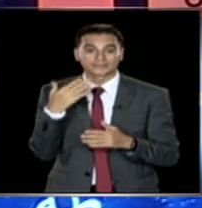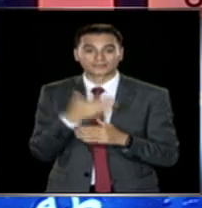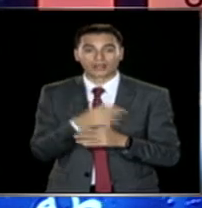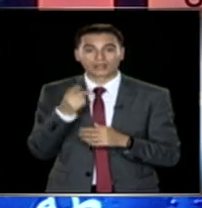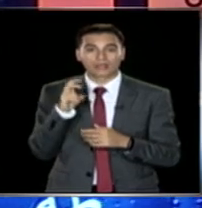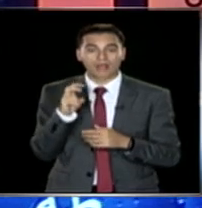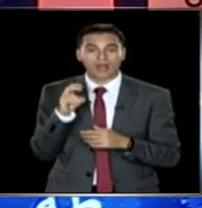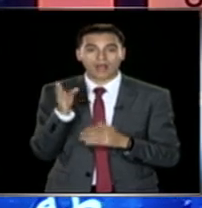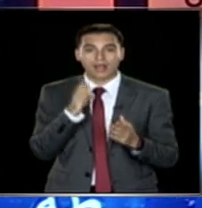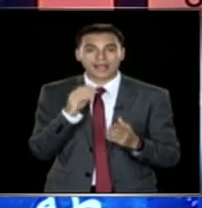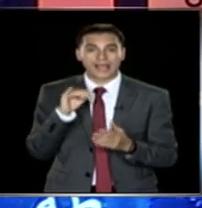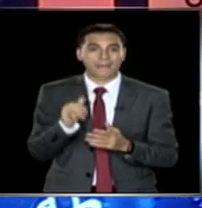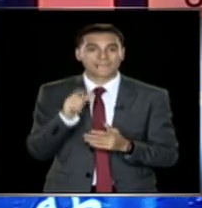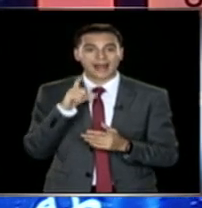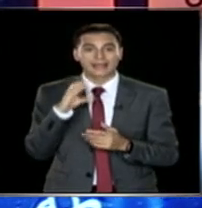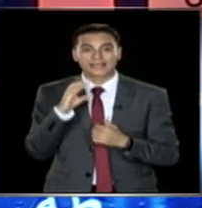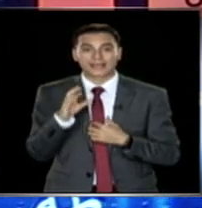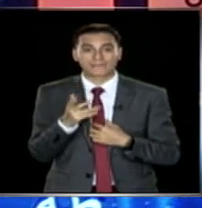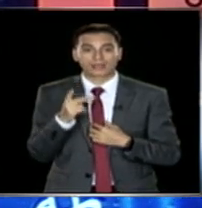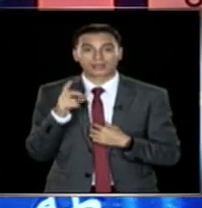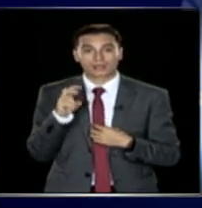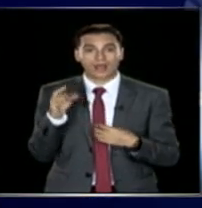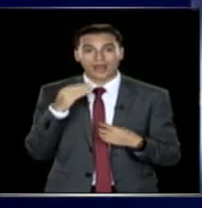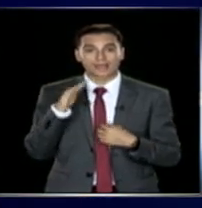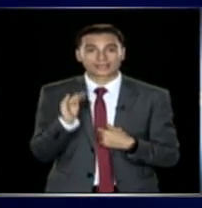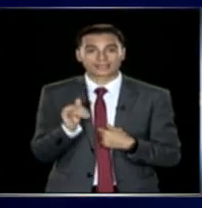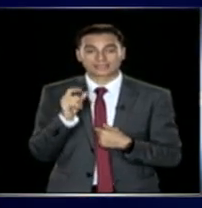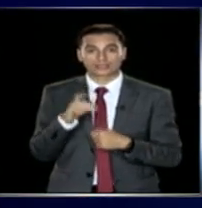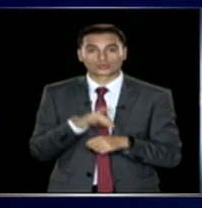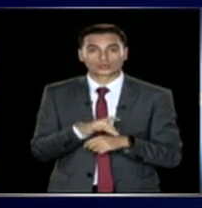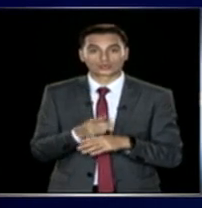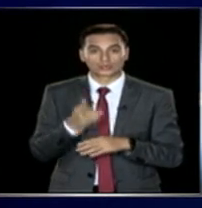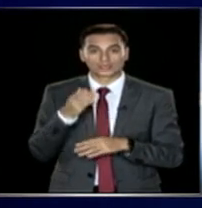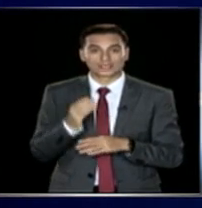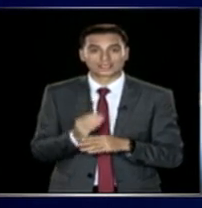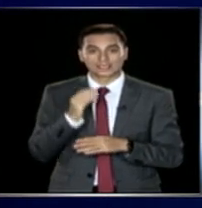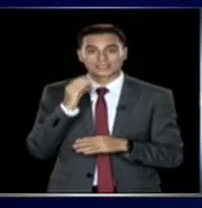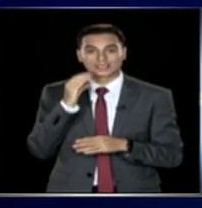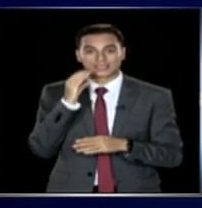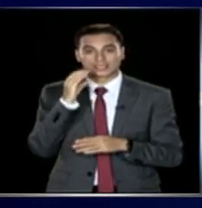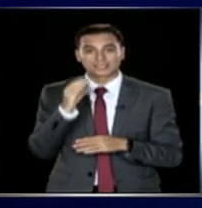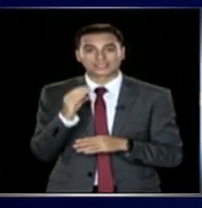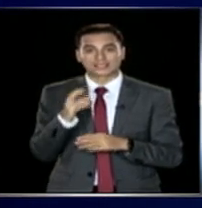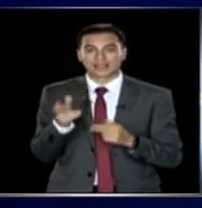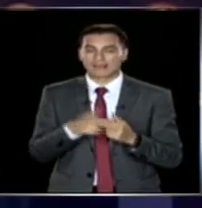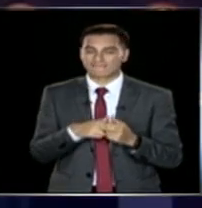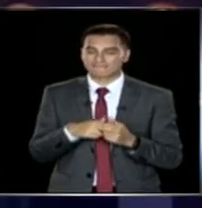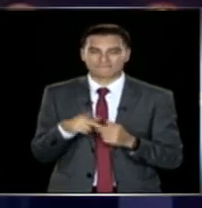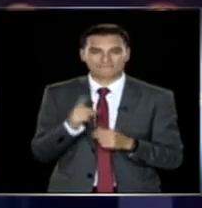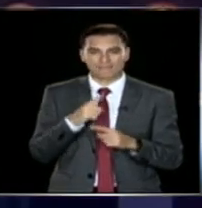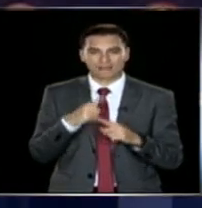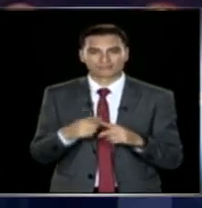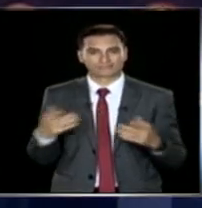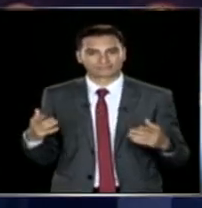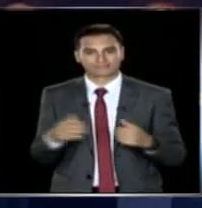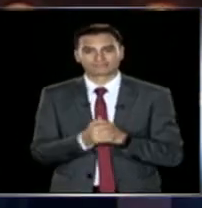طه جمال، إجابتك. طه حسين. دكتور طه حسين ومحمود سعد مش موافق، إجابة